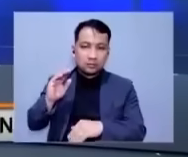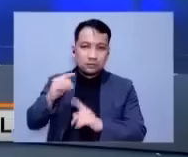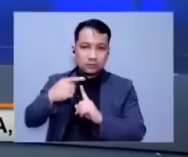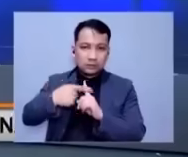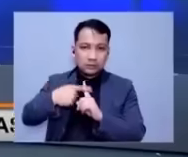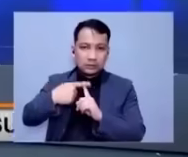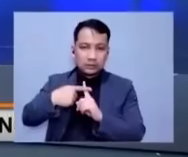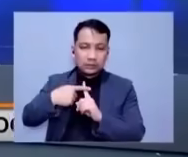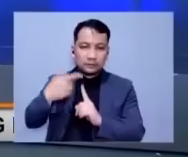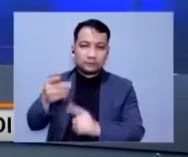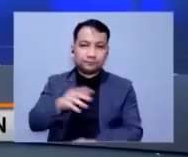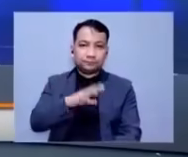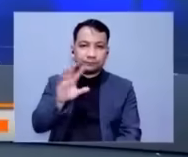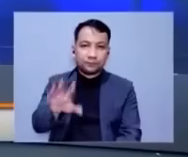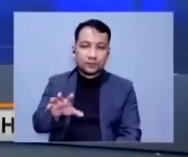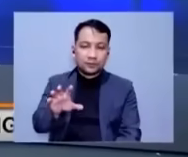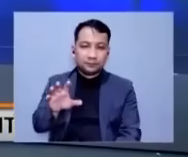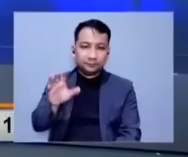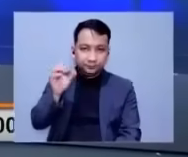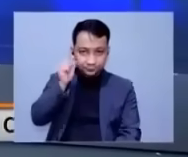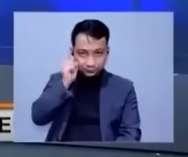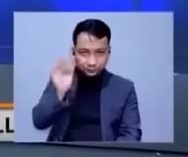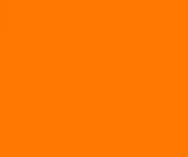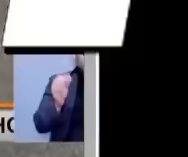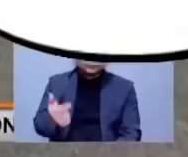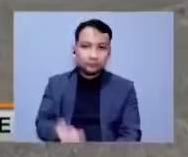Nasa frontline ng balitang yan si Shyla Francisco.